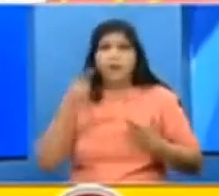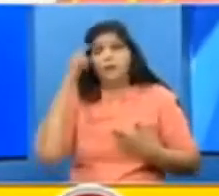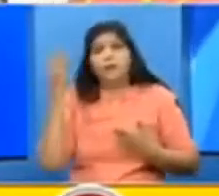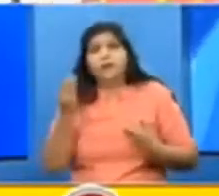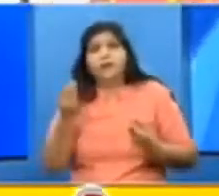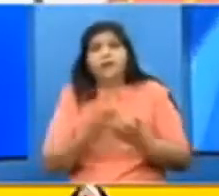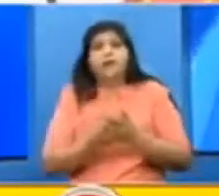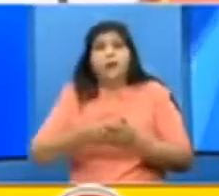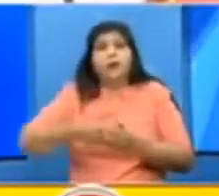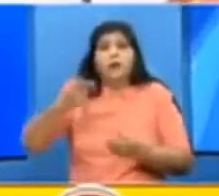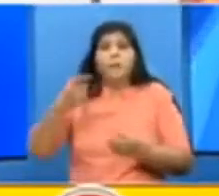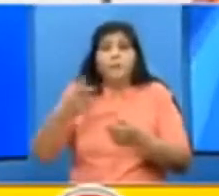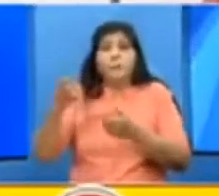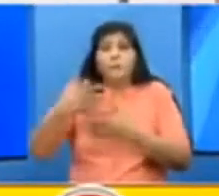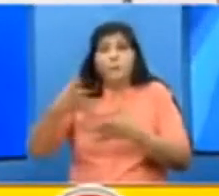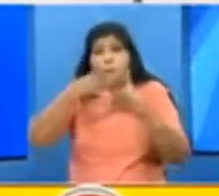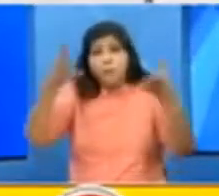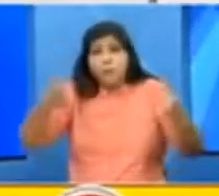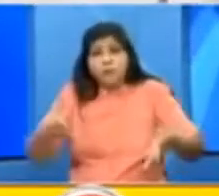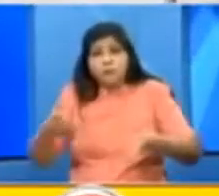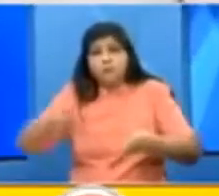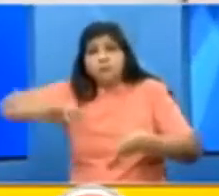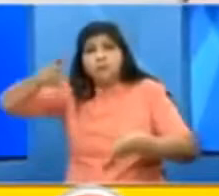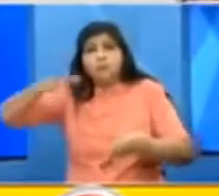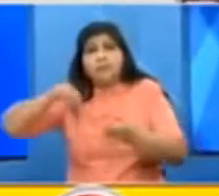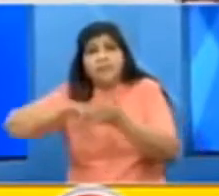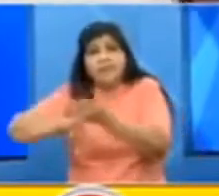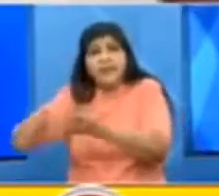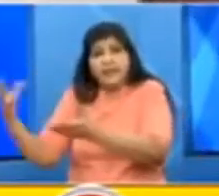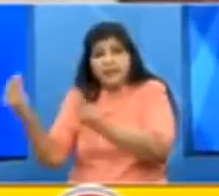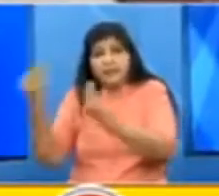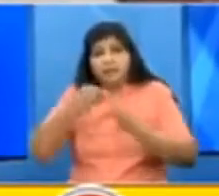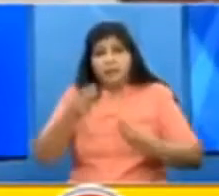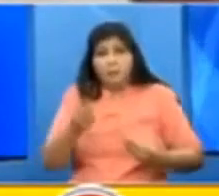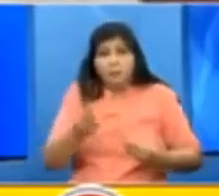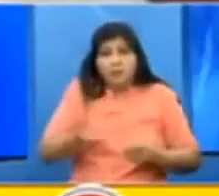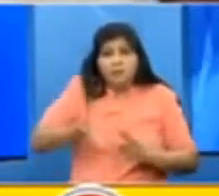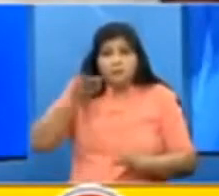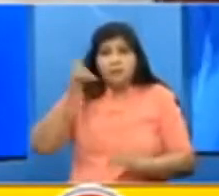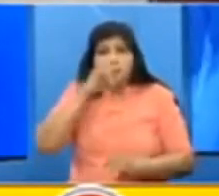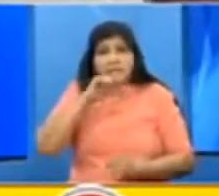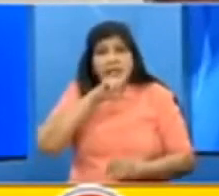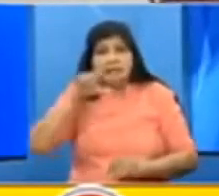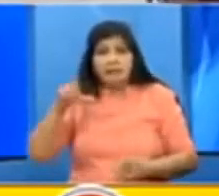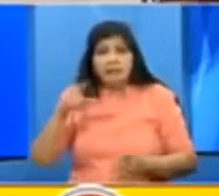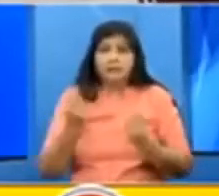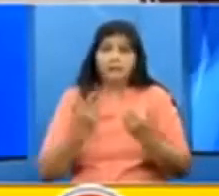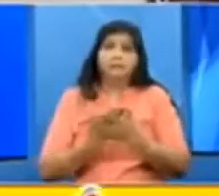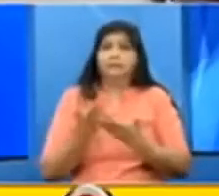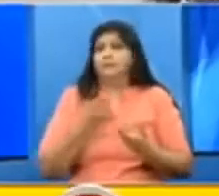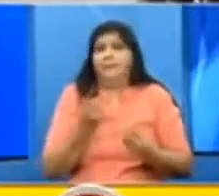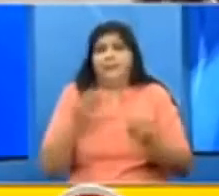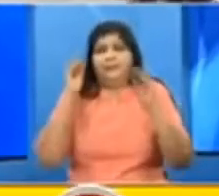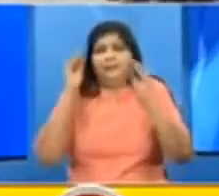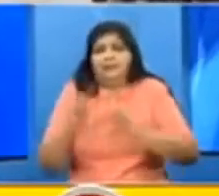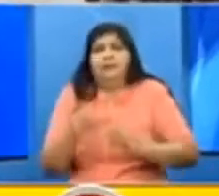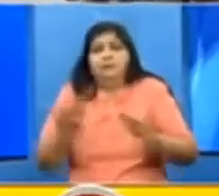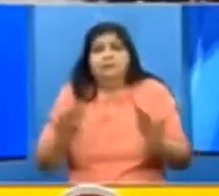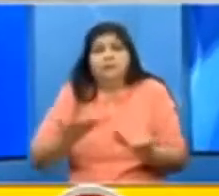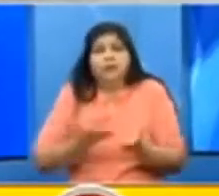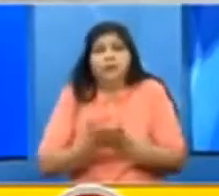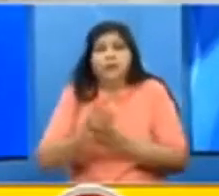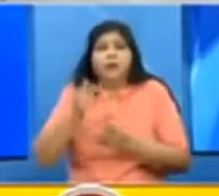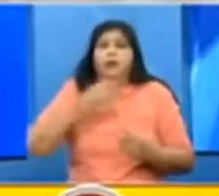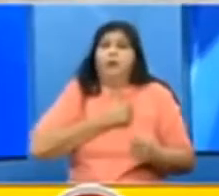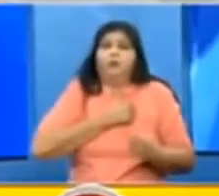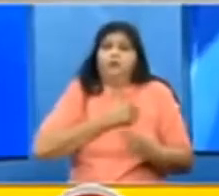कि मशीन दूसरे शहर से लानी पड़ेगी और कीमत भी होगी 6 लाख रुपए। तो श्रीमान इकबाल जी ने खुद